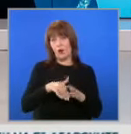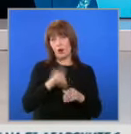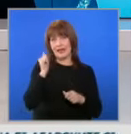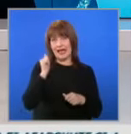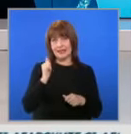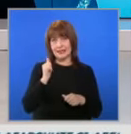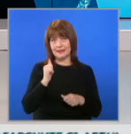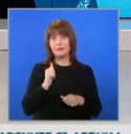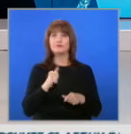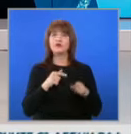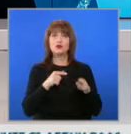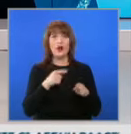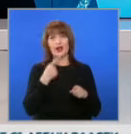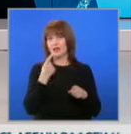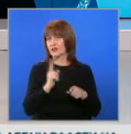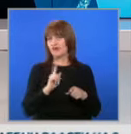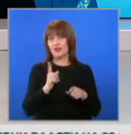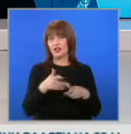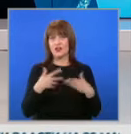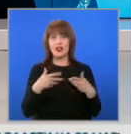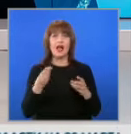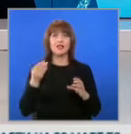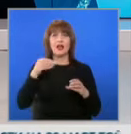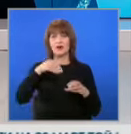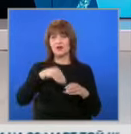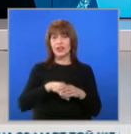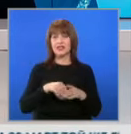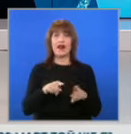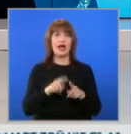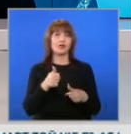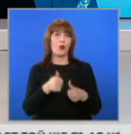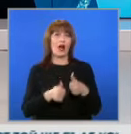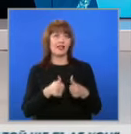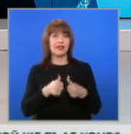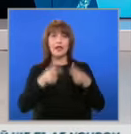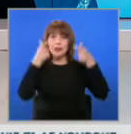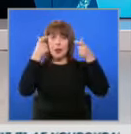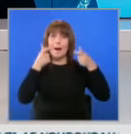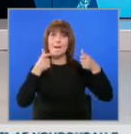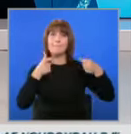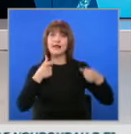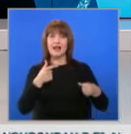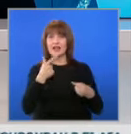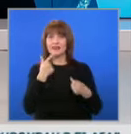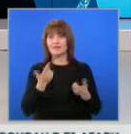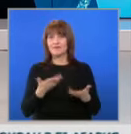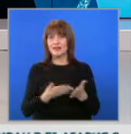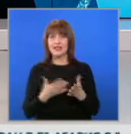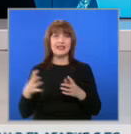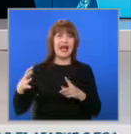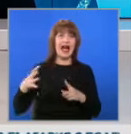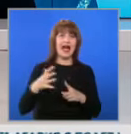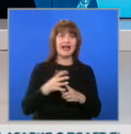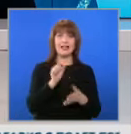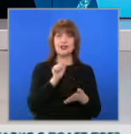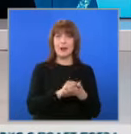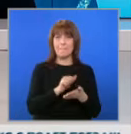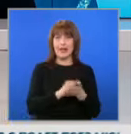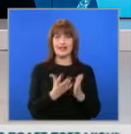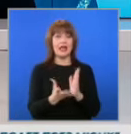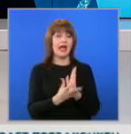Самият митрополит заяви, че не желае да бъде включван като кандидат за патриарх заради агресията на медии и